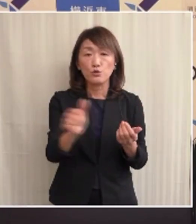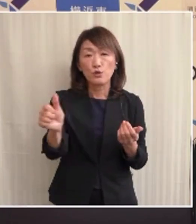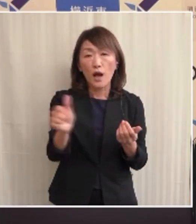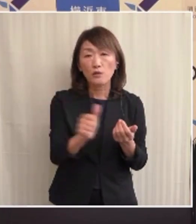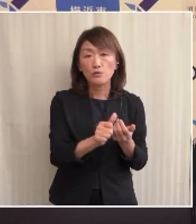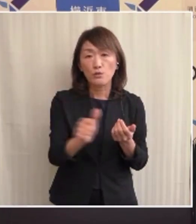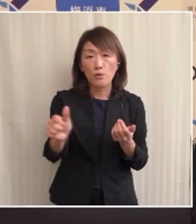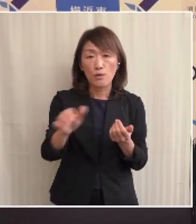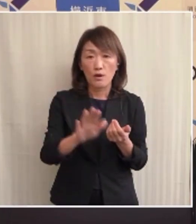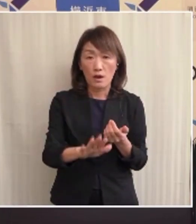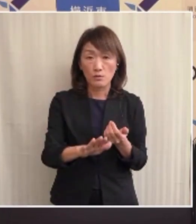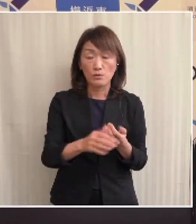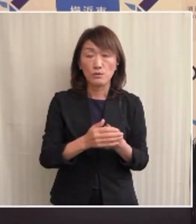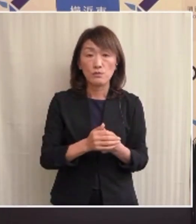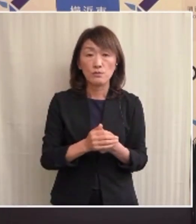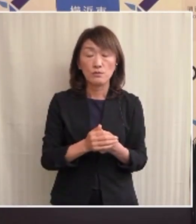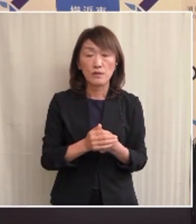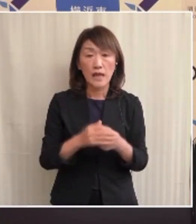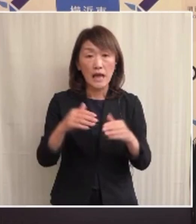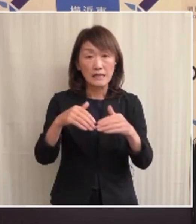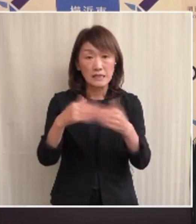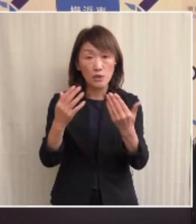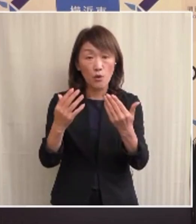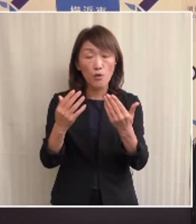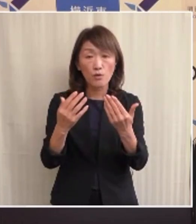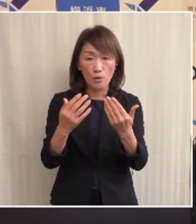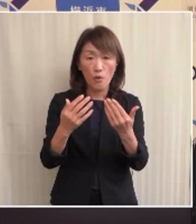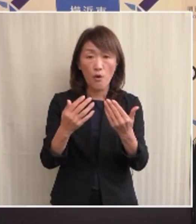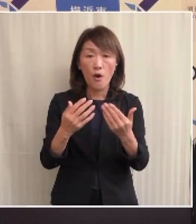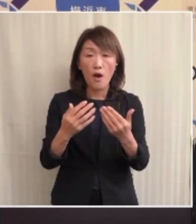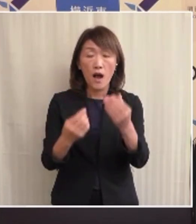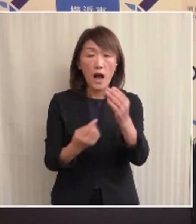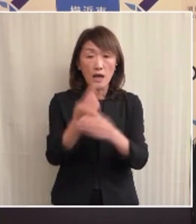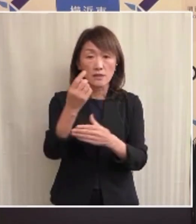まあこの交通事故の発生箇所、これ